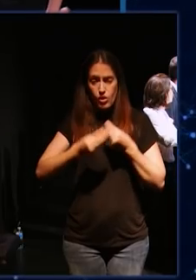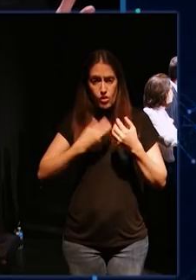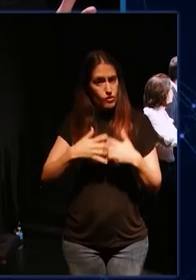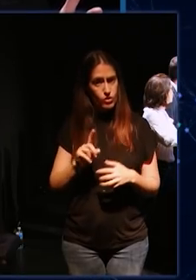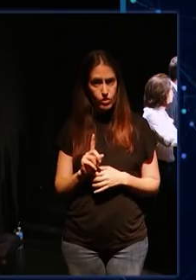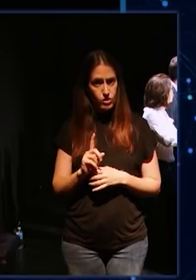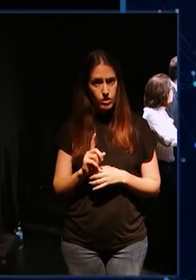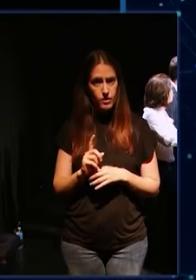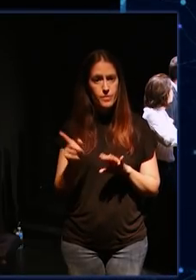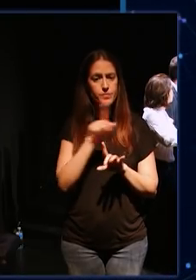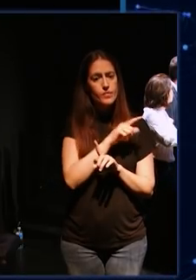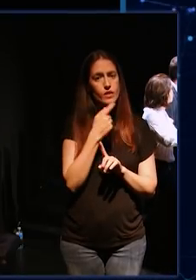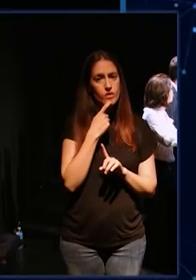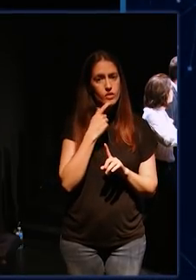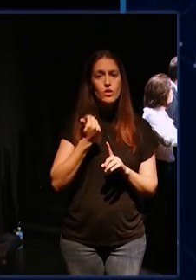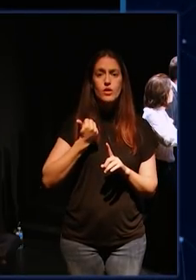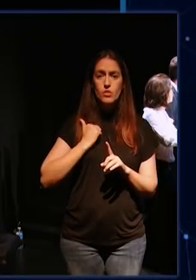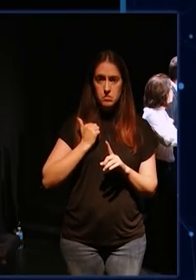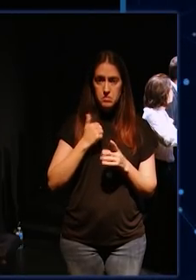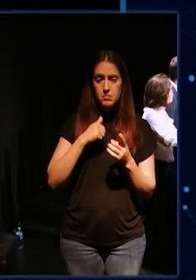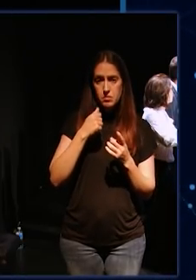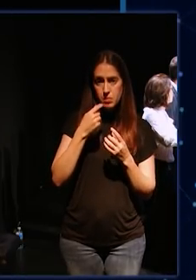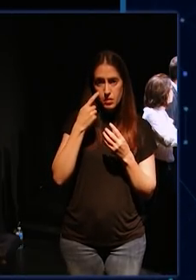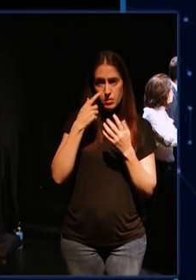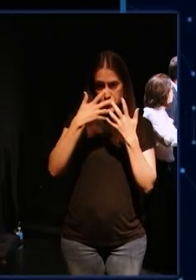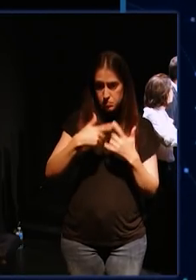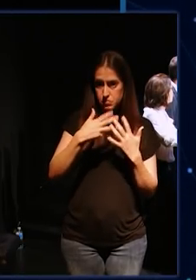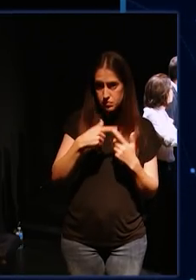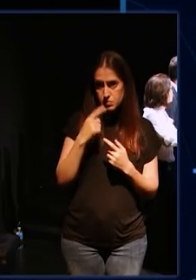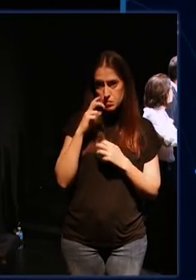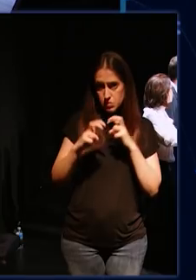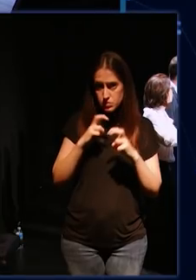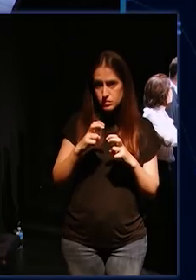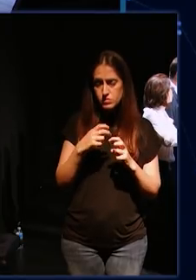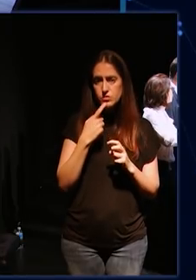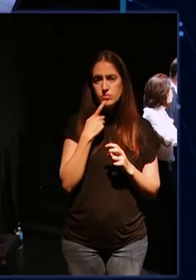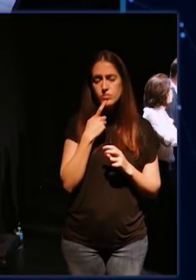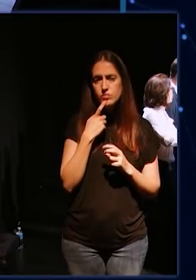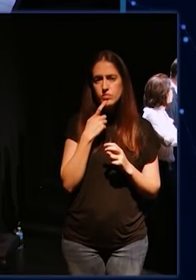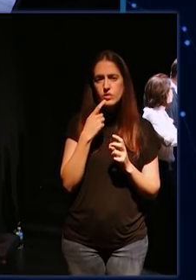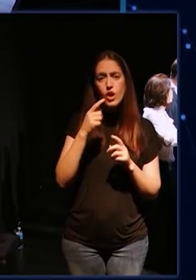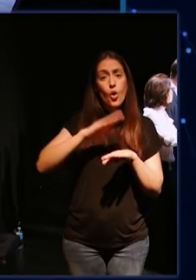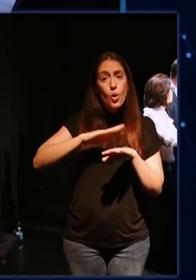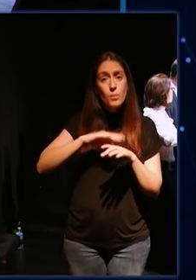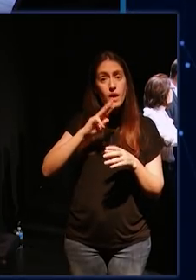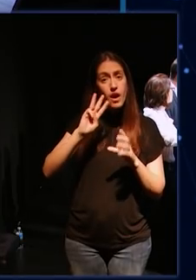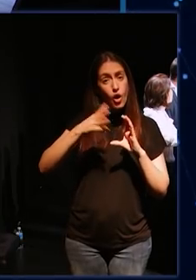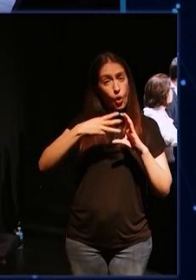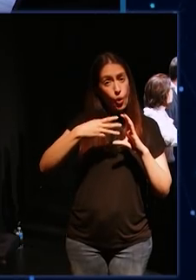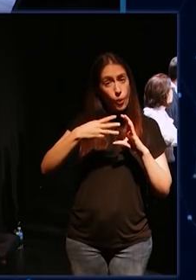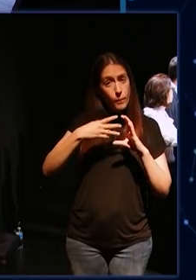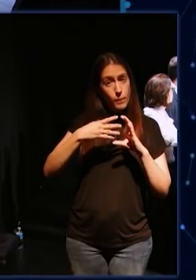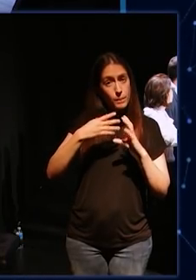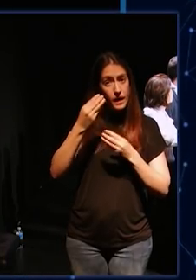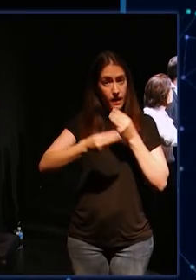Bueno, ho tenim sensat i podem aprofitar-ho ara. Per tant, les coses clares. Per tant, jo crec que no ha estat la CUP la que ha posat al centre del debat. Jo penso que